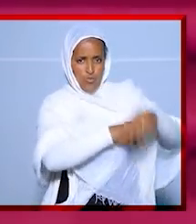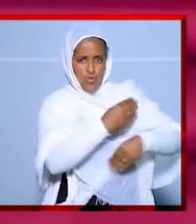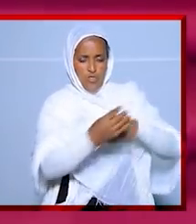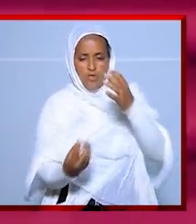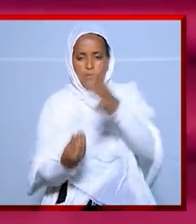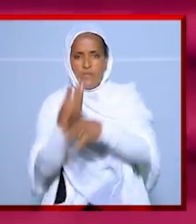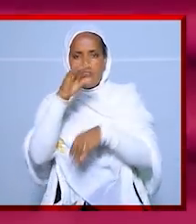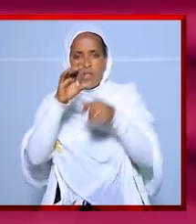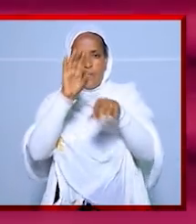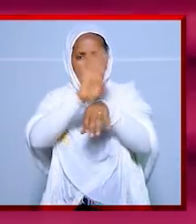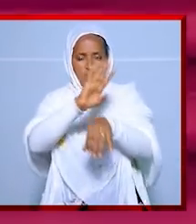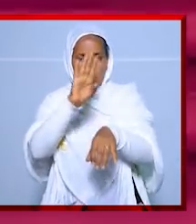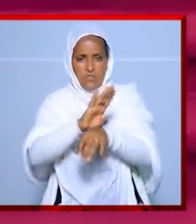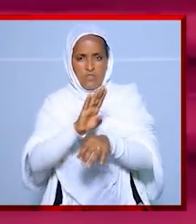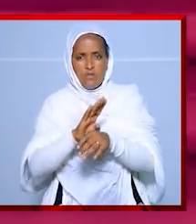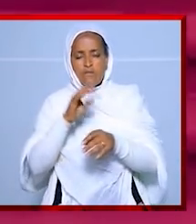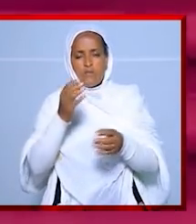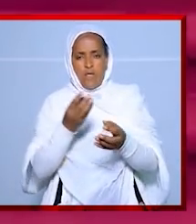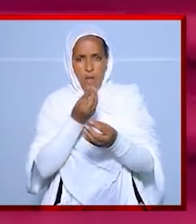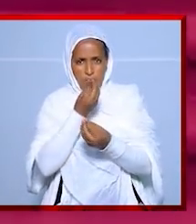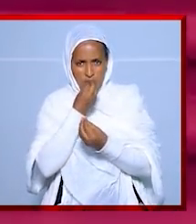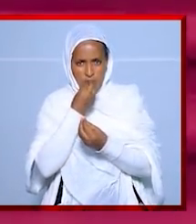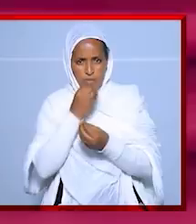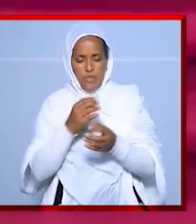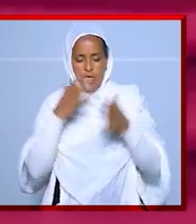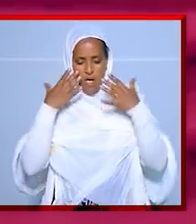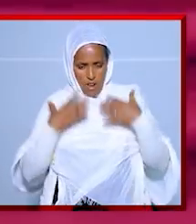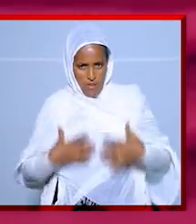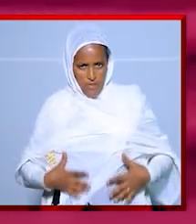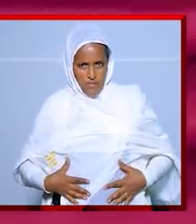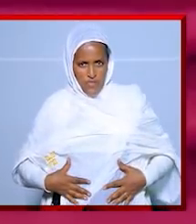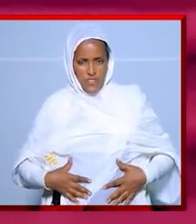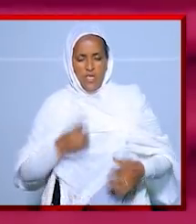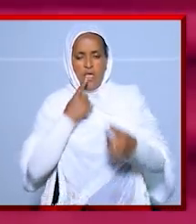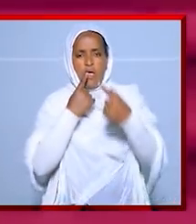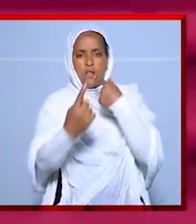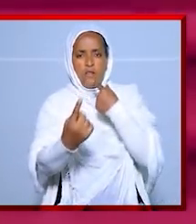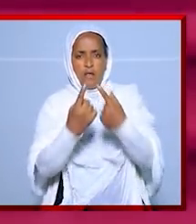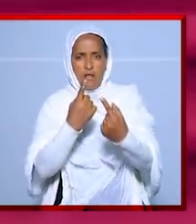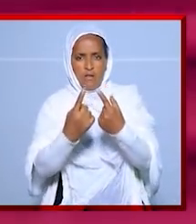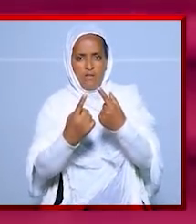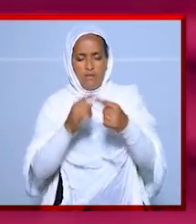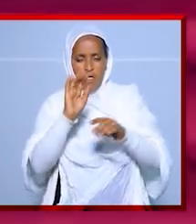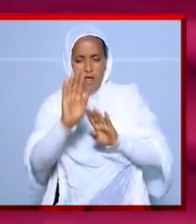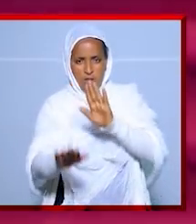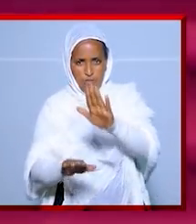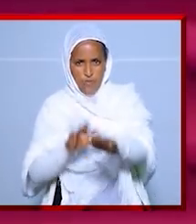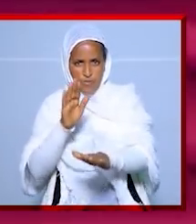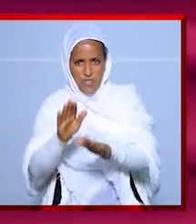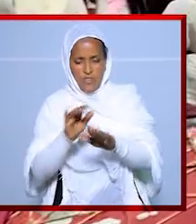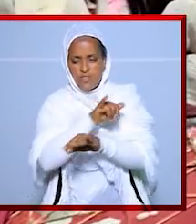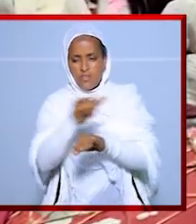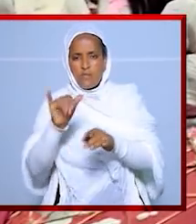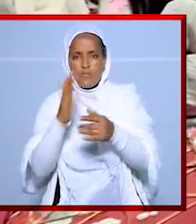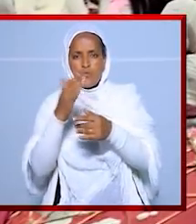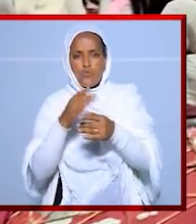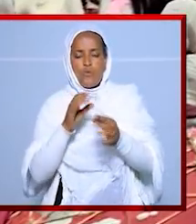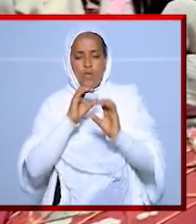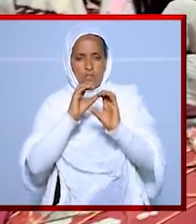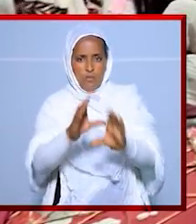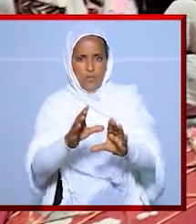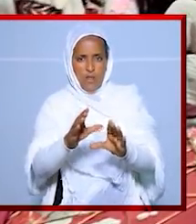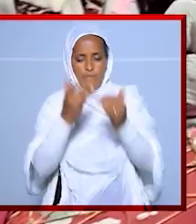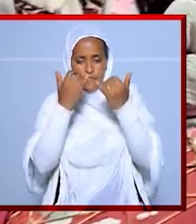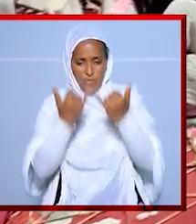ትውልድ ከመፍጠር ረገድም ቤተ ክርስቲያን የአመጋገብ፣ የአለባበስ፣ የአነጋገር፣ የአረማመድ